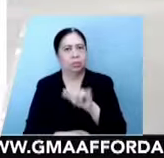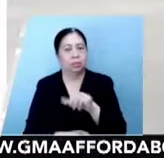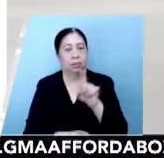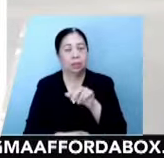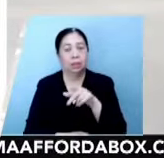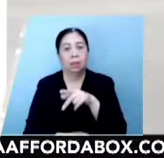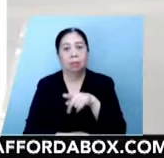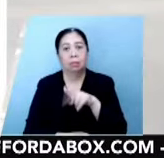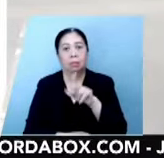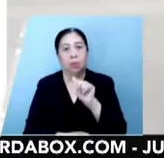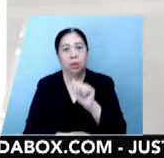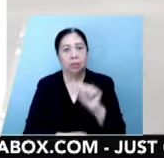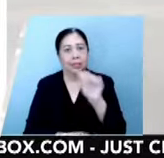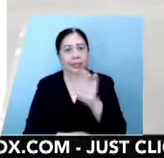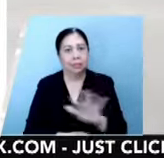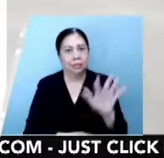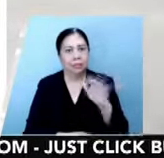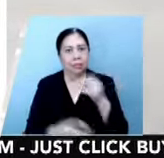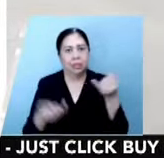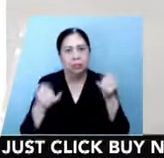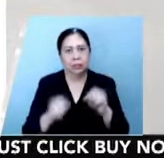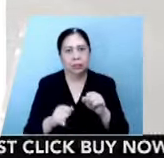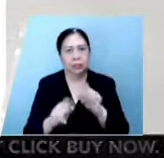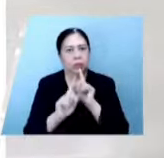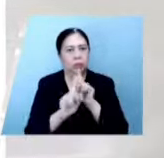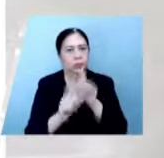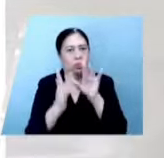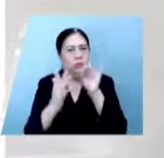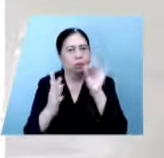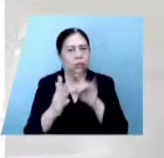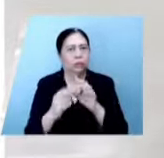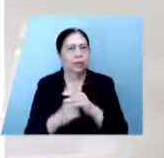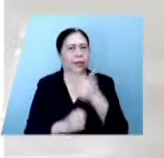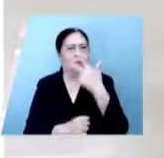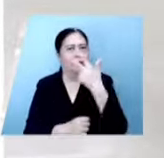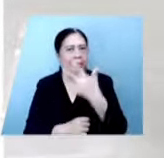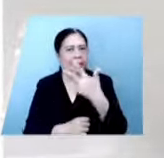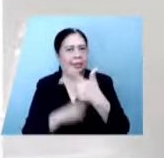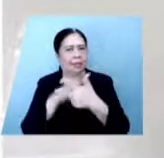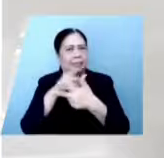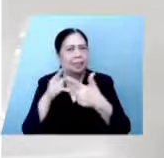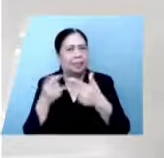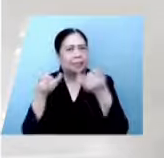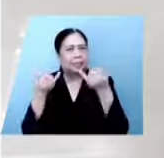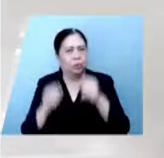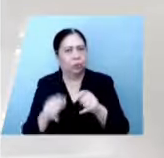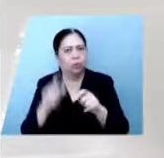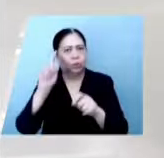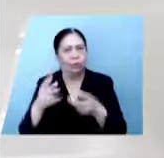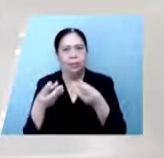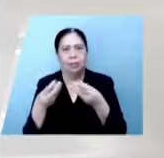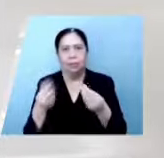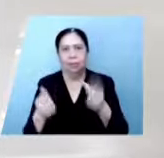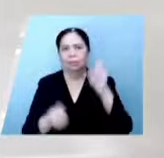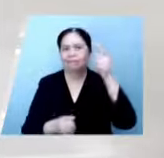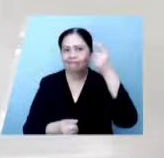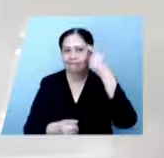mga ipinakitang issue, pinapili ang mga respondent ng hanggang tatlong isyung dapat agad aksyonan ng